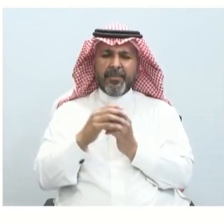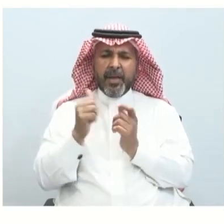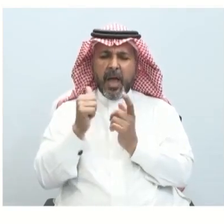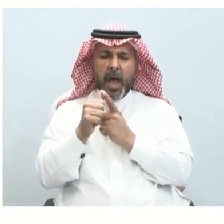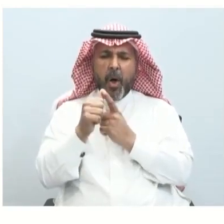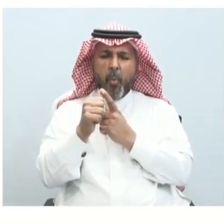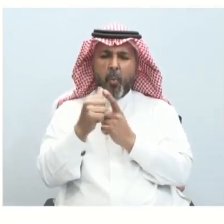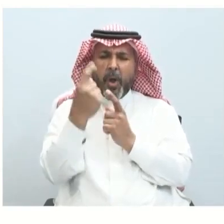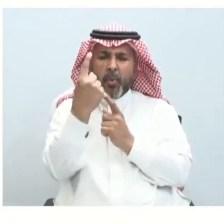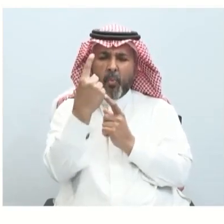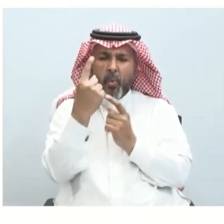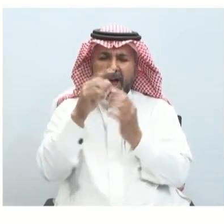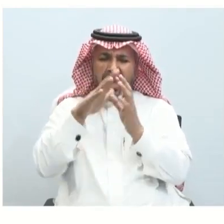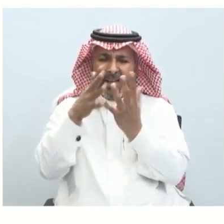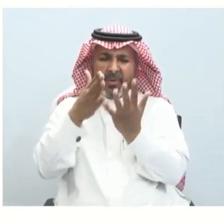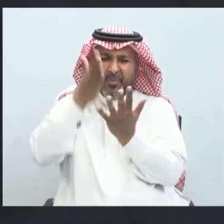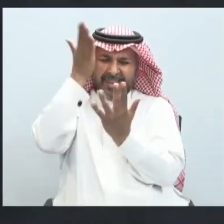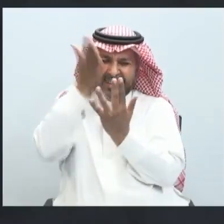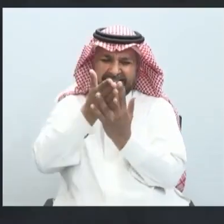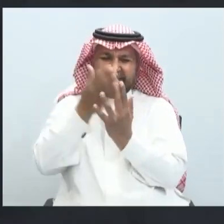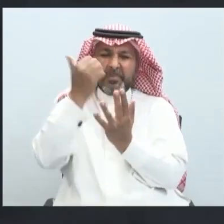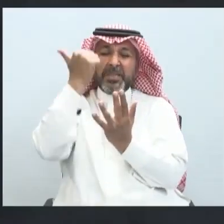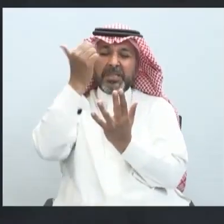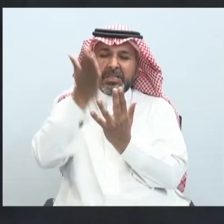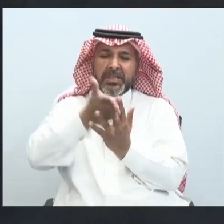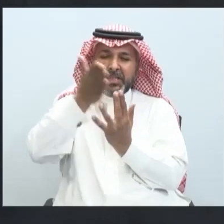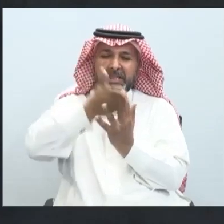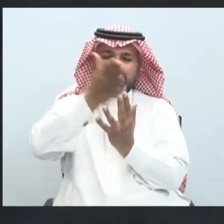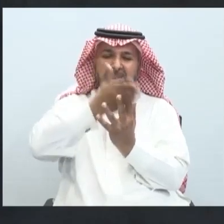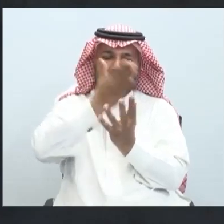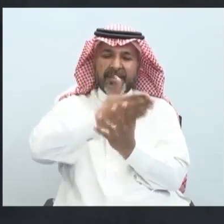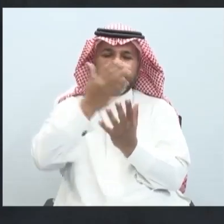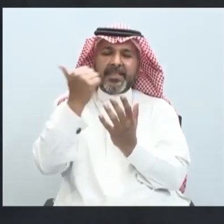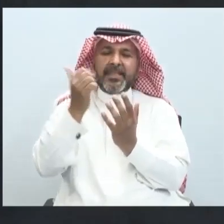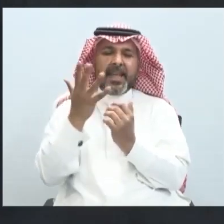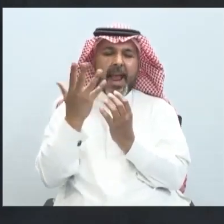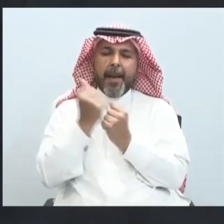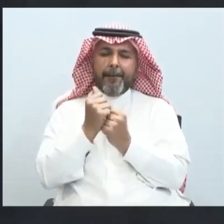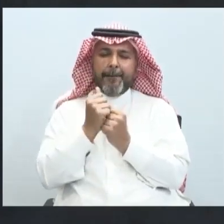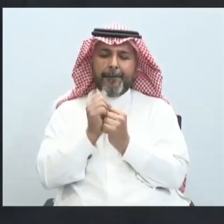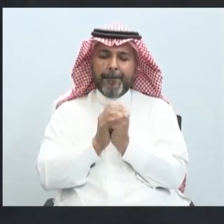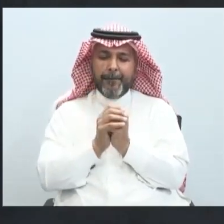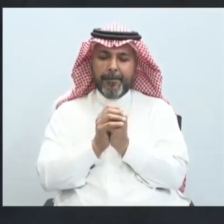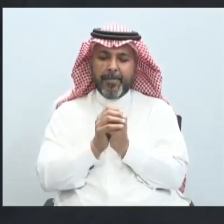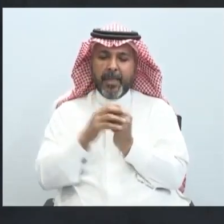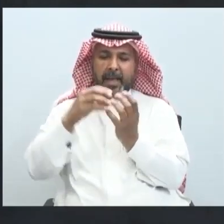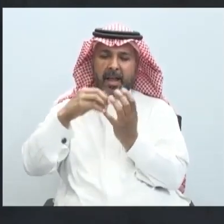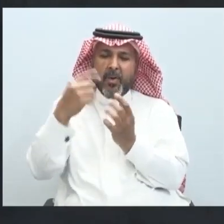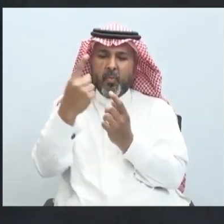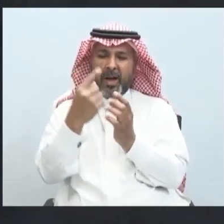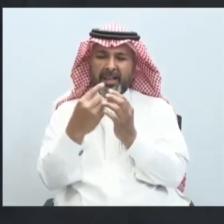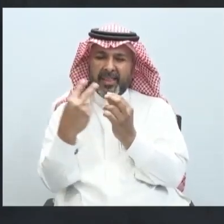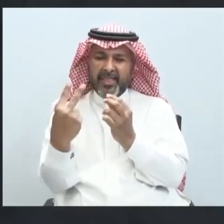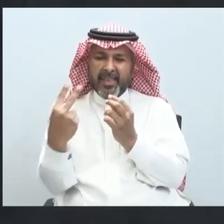بست انقسامات اذا خليه واحده سوف تنقسم ست انقسامات هذه الخليه تنقسم تصبح خليتين ثم